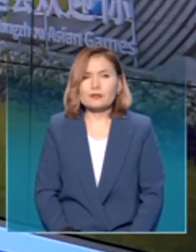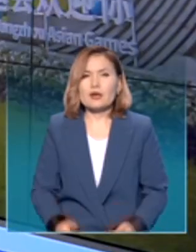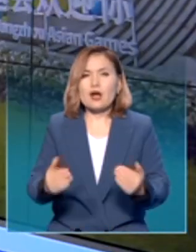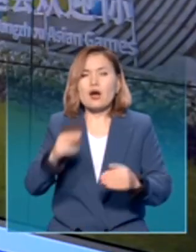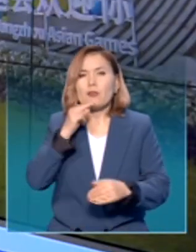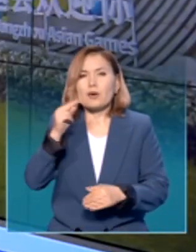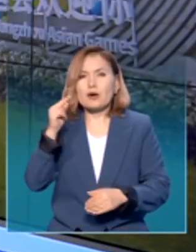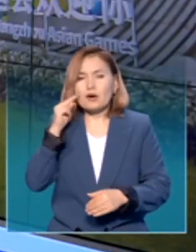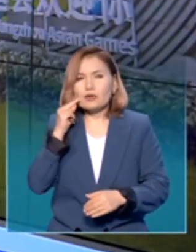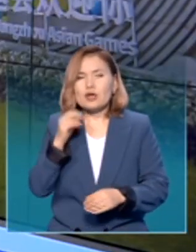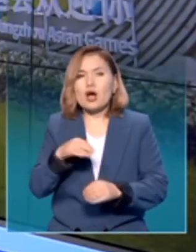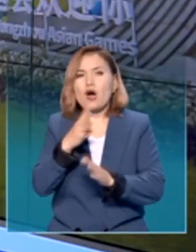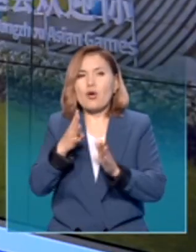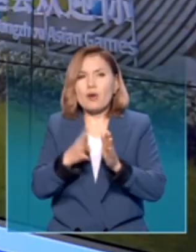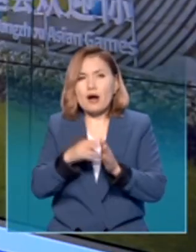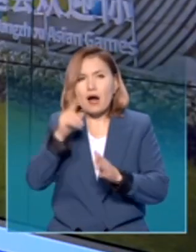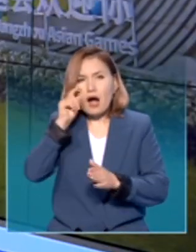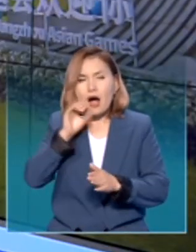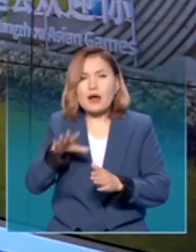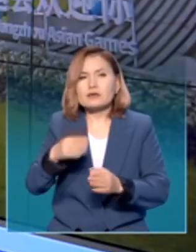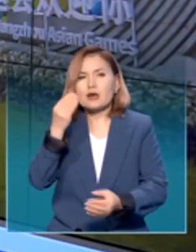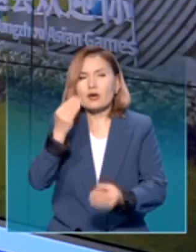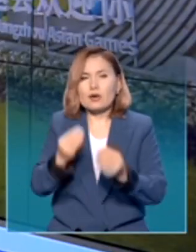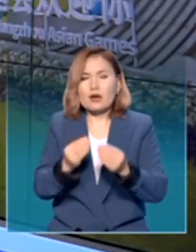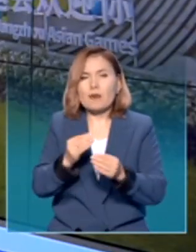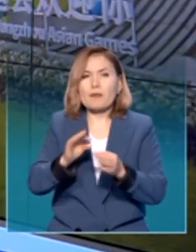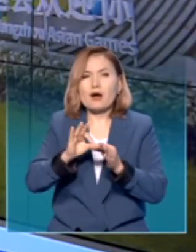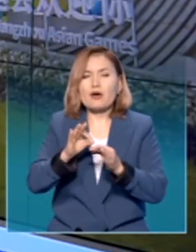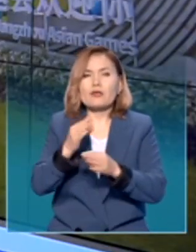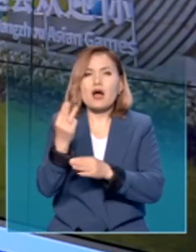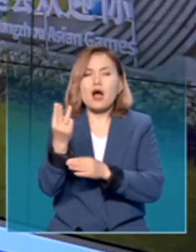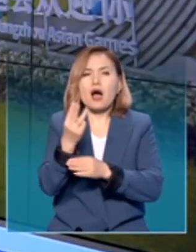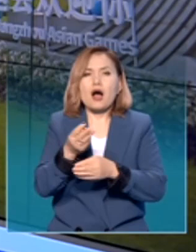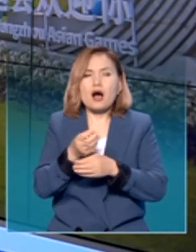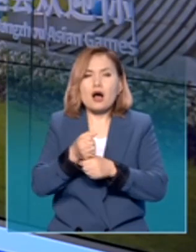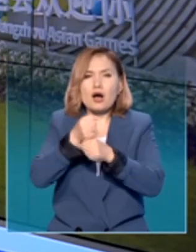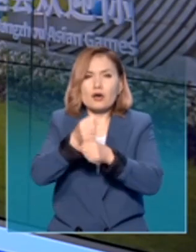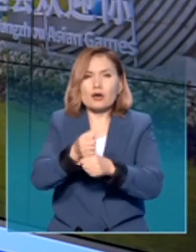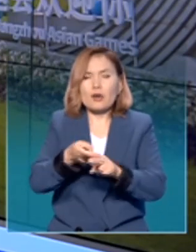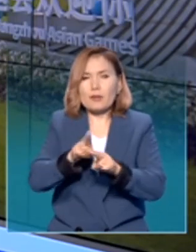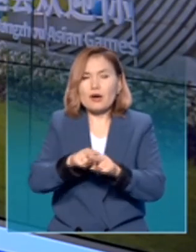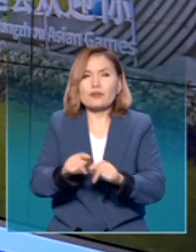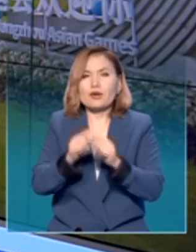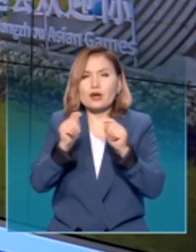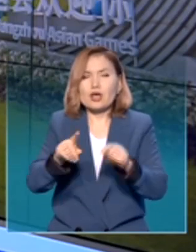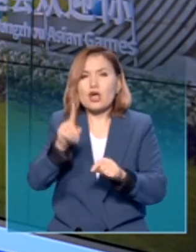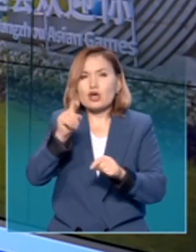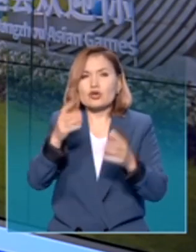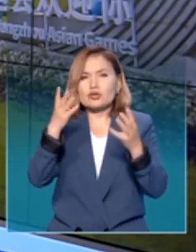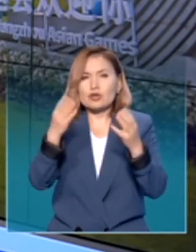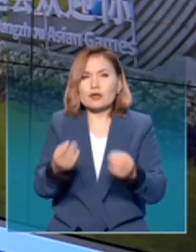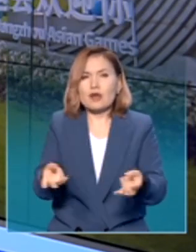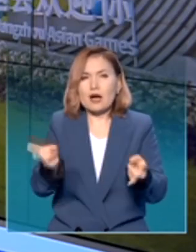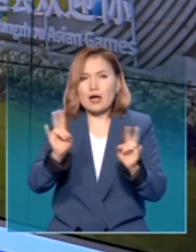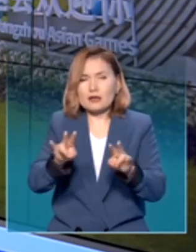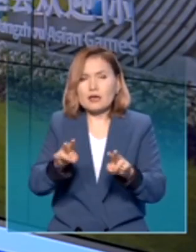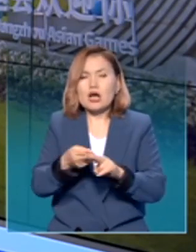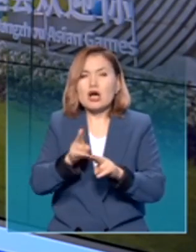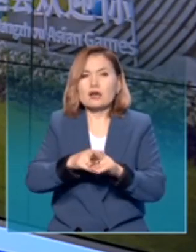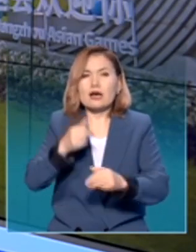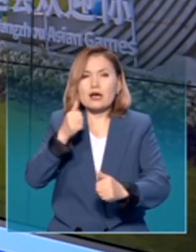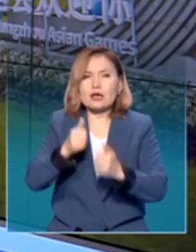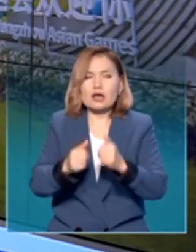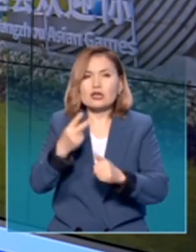Бүгін Қытайда 19-шы Азия ойындарының алауы жағылды. Бұл құрлықтық ойынның ашылуына 100 күн қалды дегенді білдіреді.